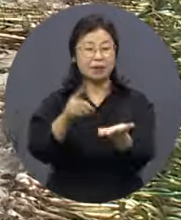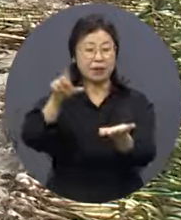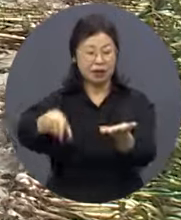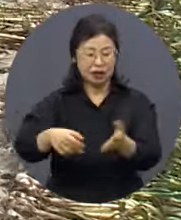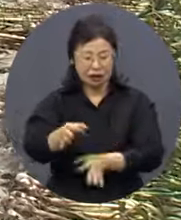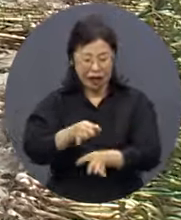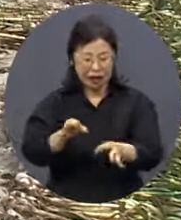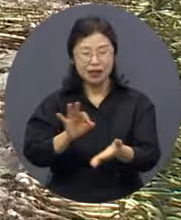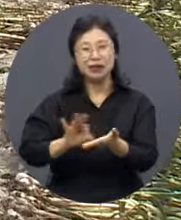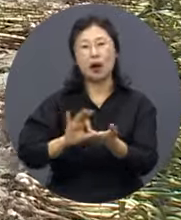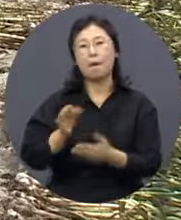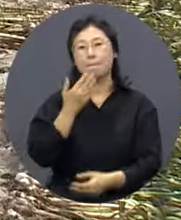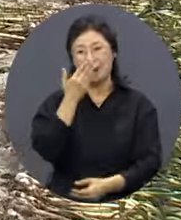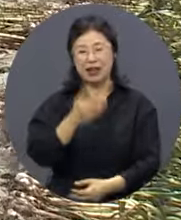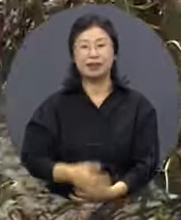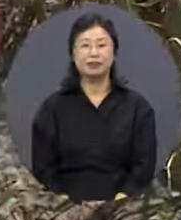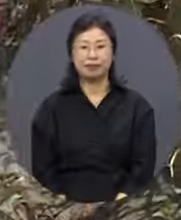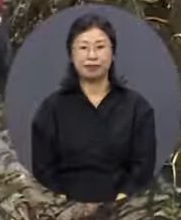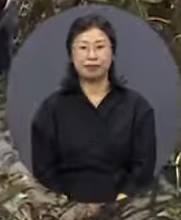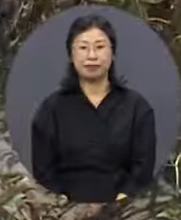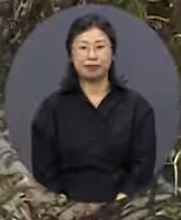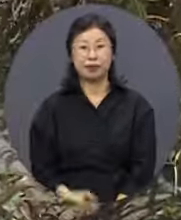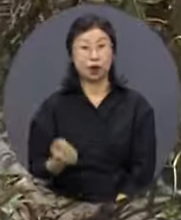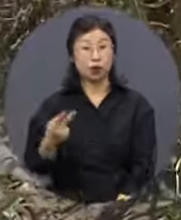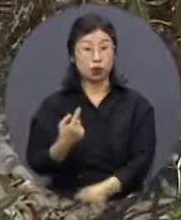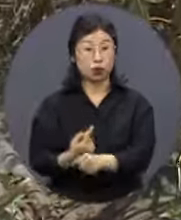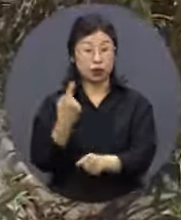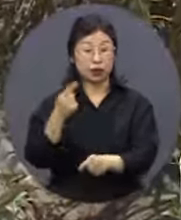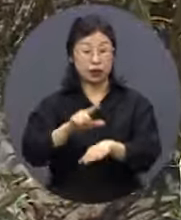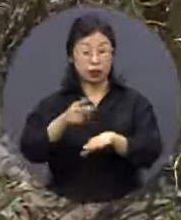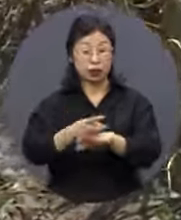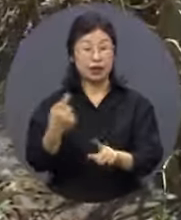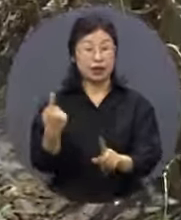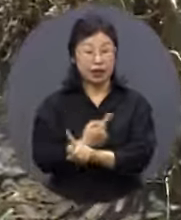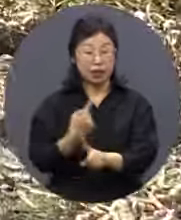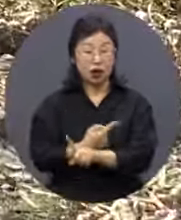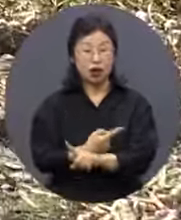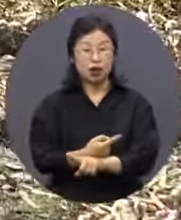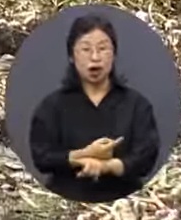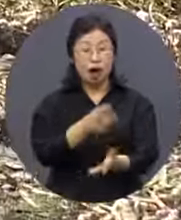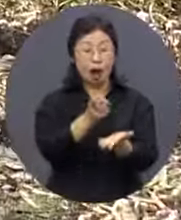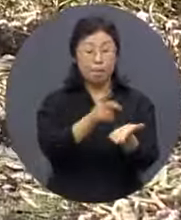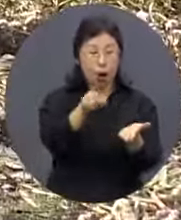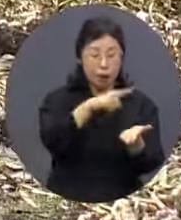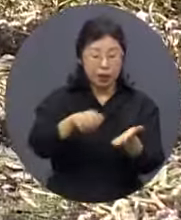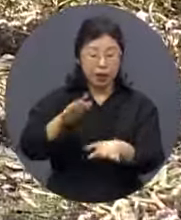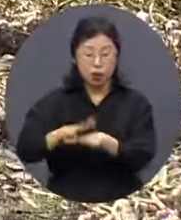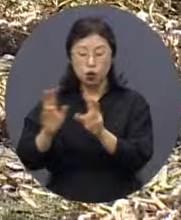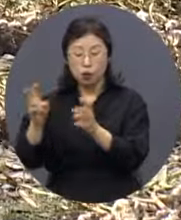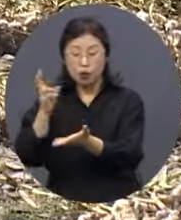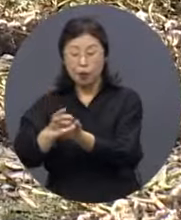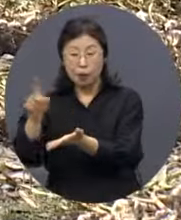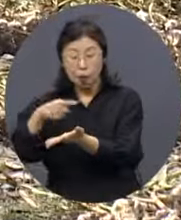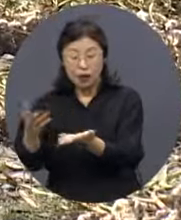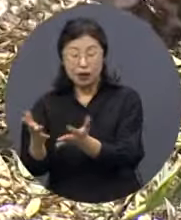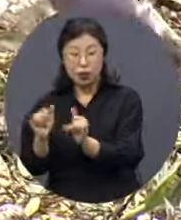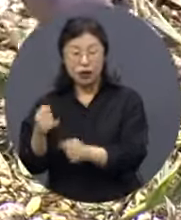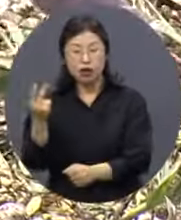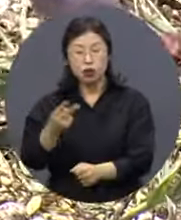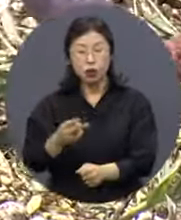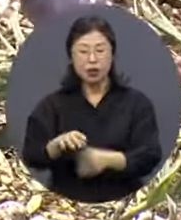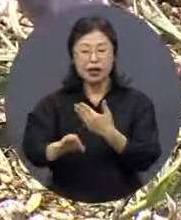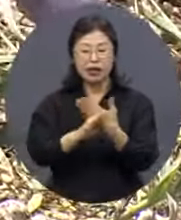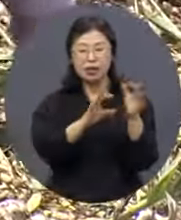가맹점에서 사용할 수 있습니다 한편 지난해 조례 개정으로 영농조합 법인과 농업회사 법인 근로자와